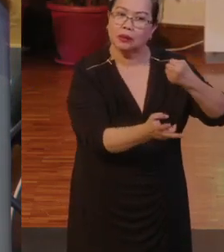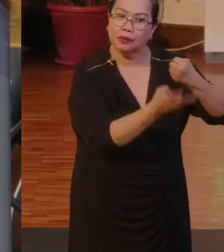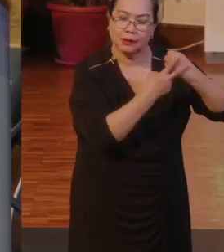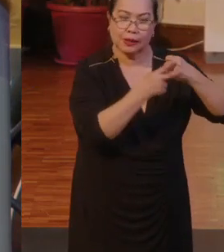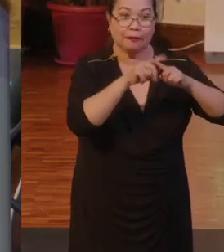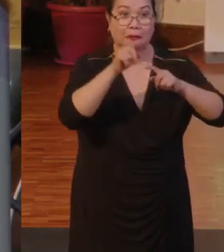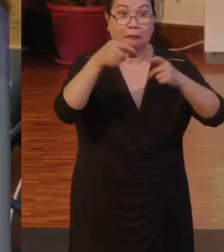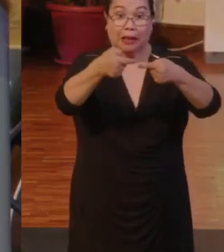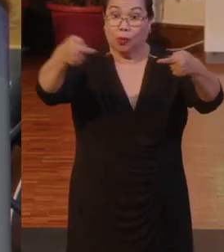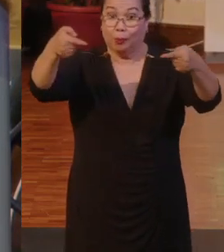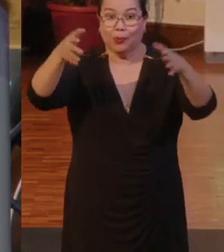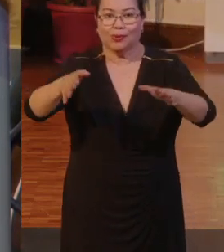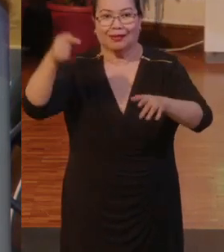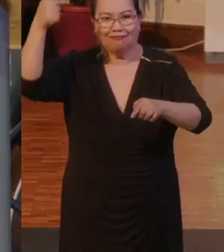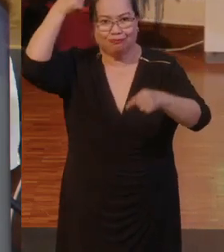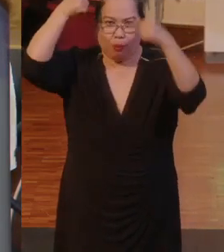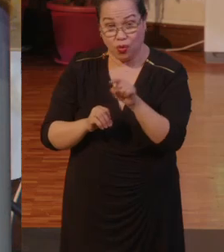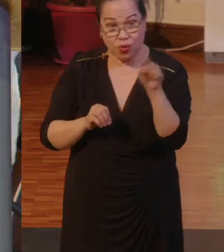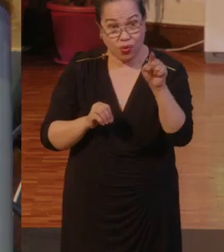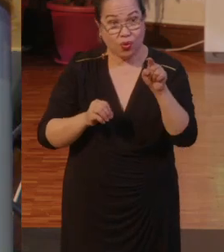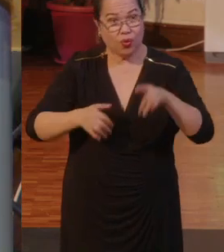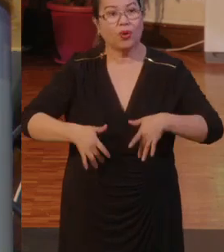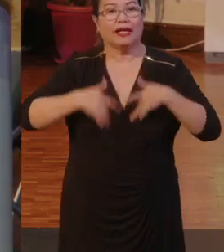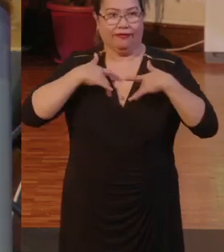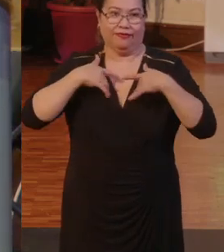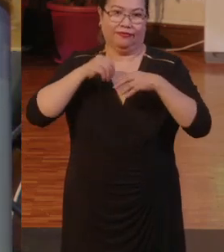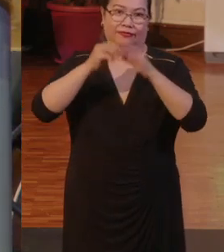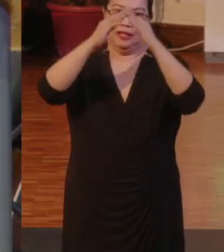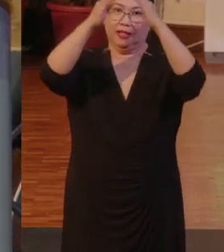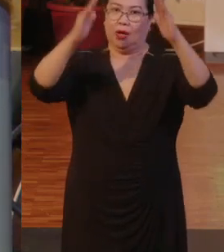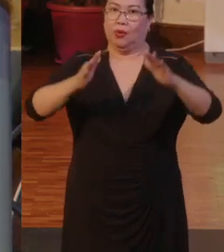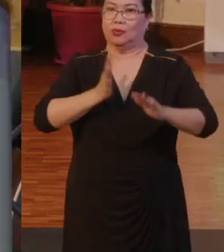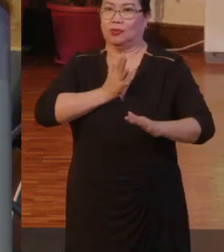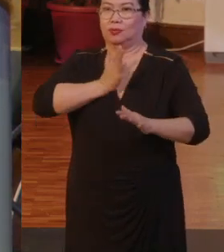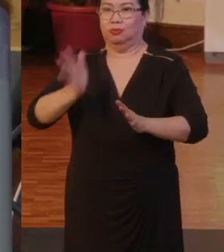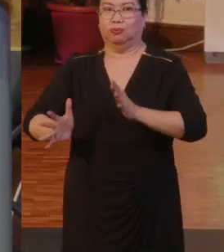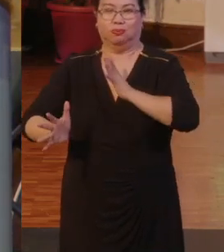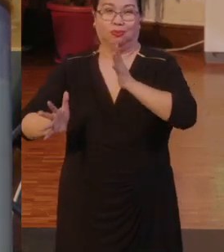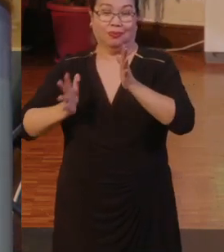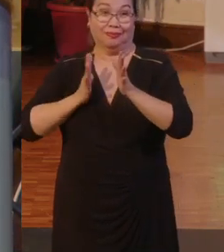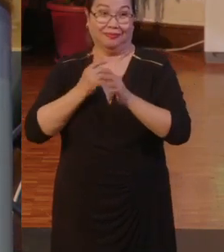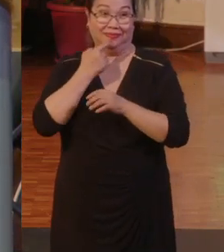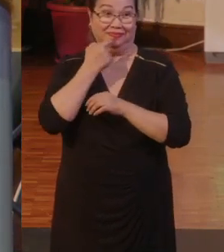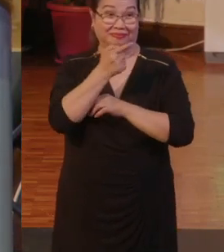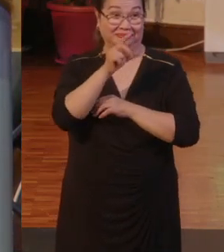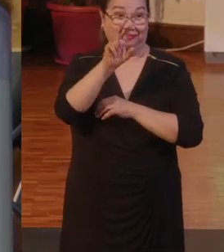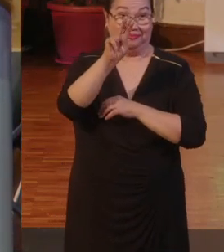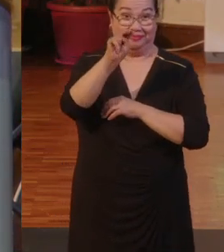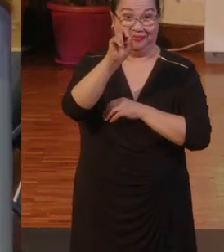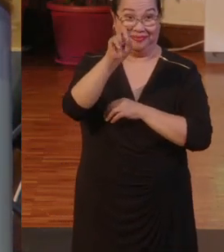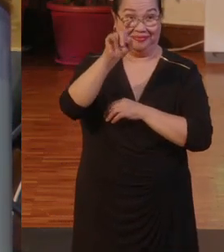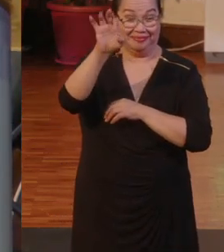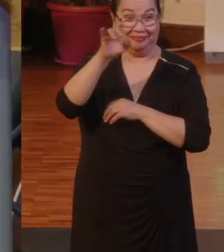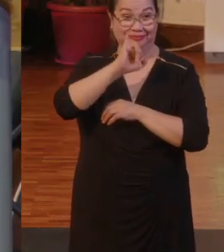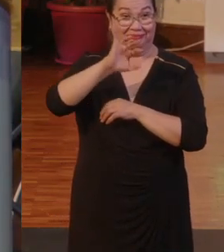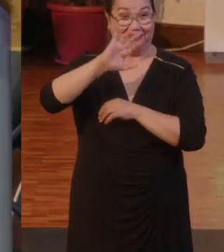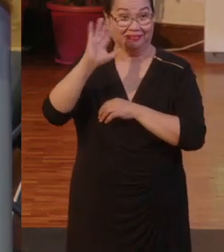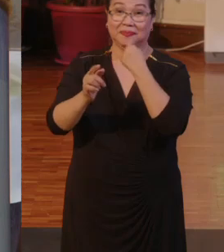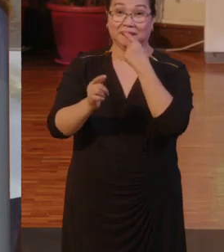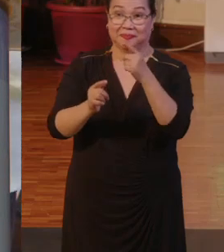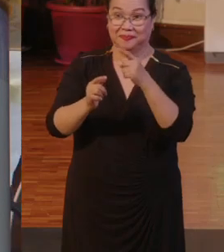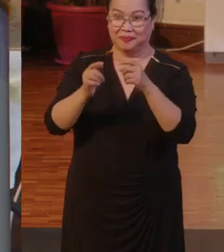Yung hornet po, mas malaki po doon. Masakit po yon. At lalagnatin kayo pag kayo'y nakagat nun, no?